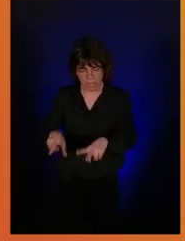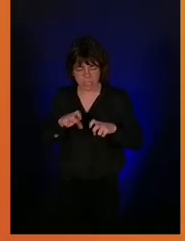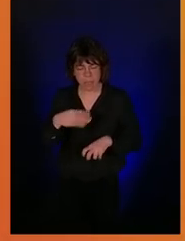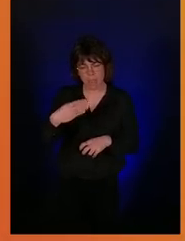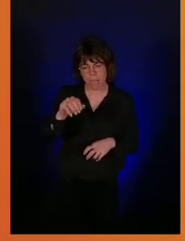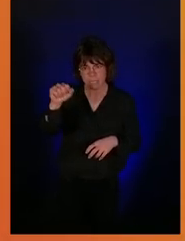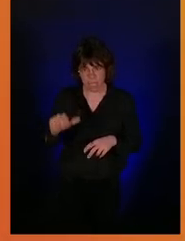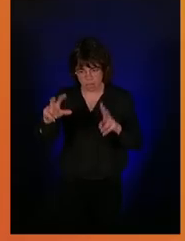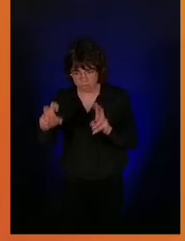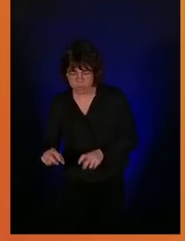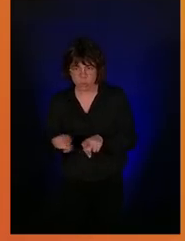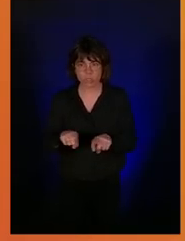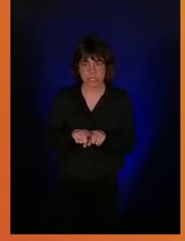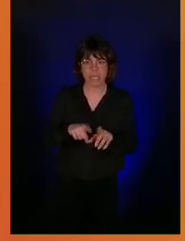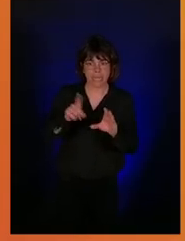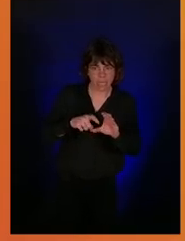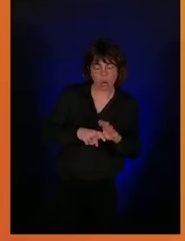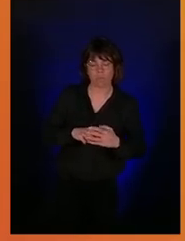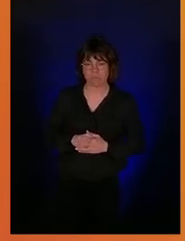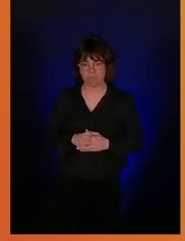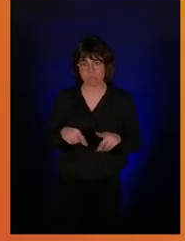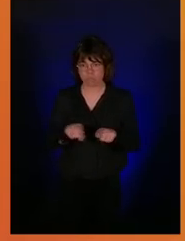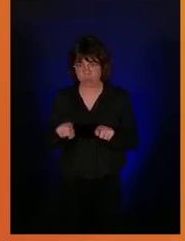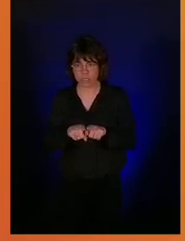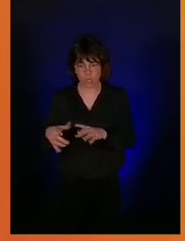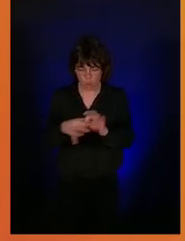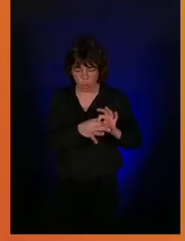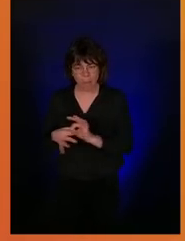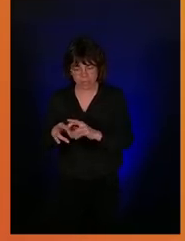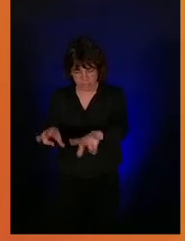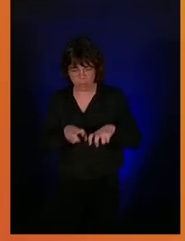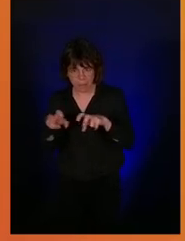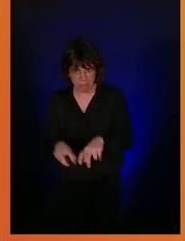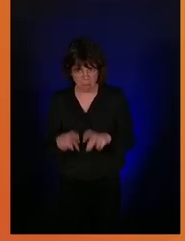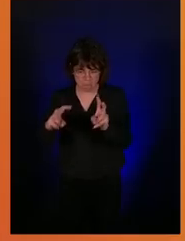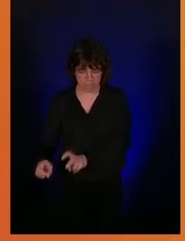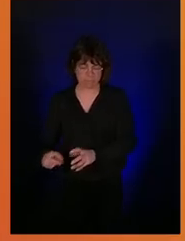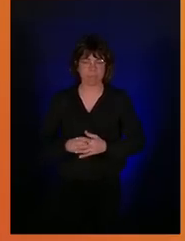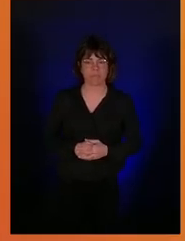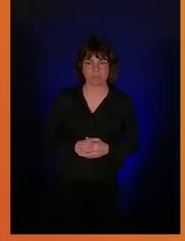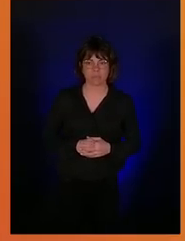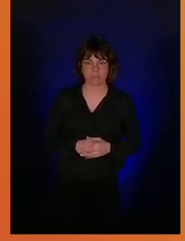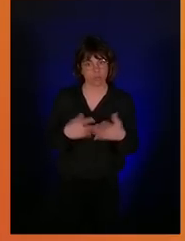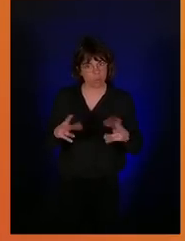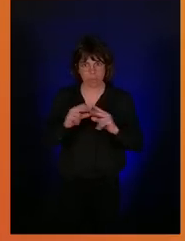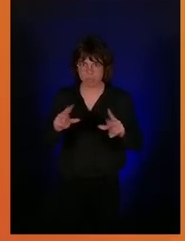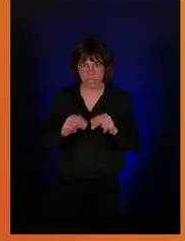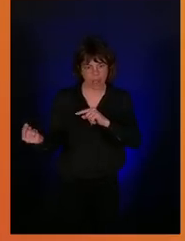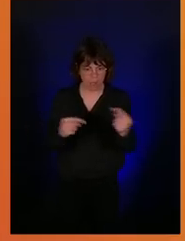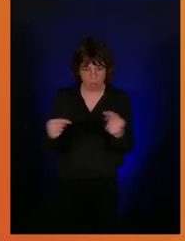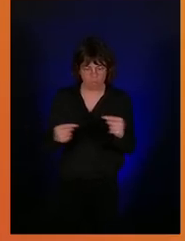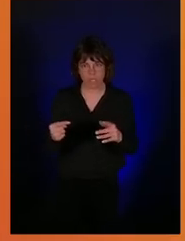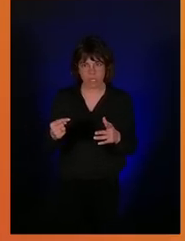MSA, au Crédit Agricole, dans les coopératives de l'agroalimentaire. Nous pouvons parler de conflits d'intérêts,